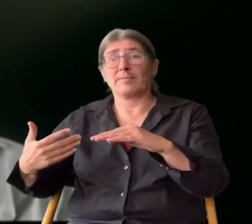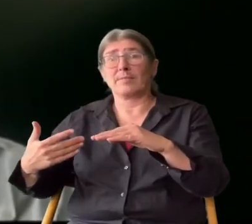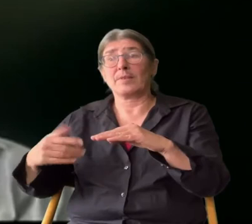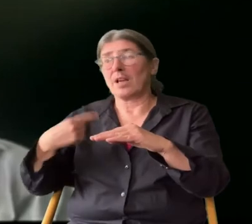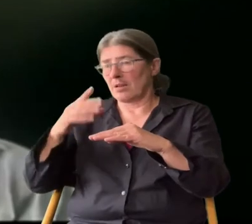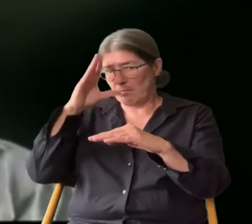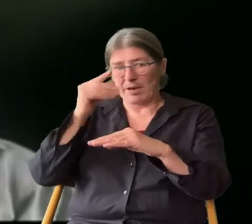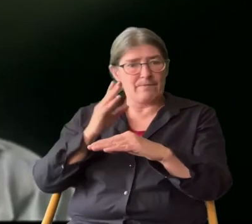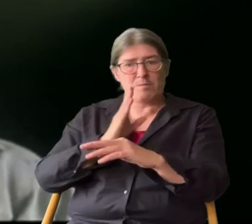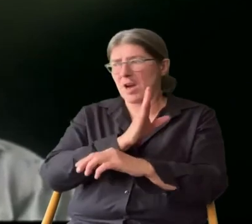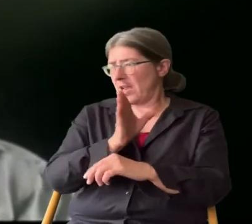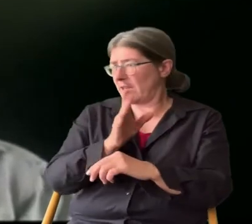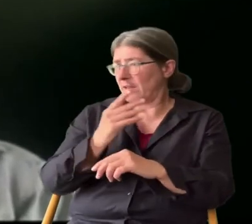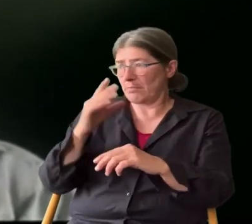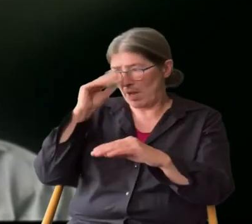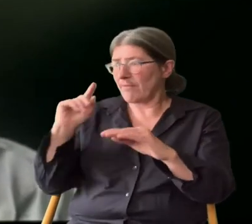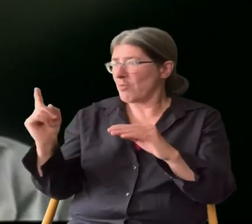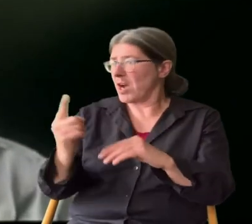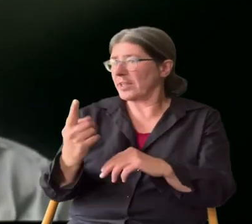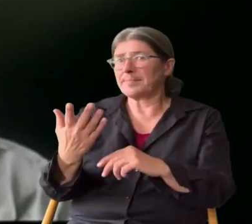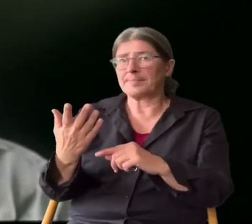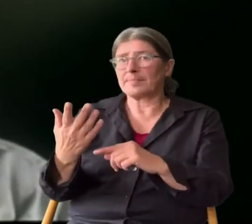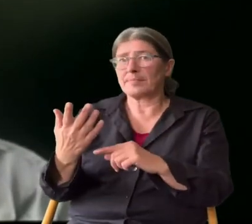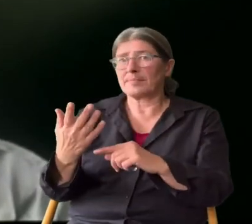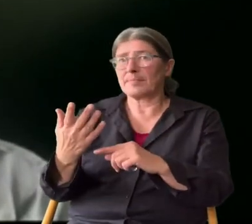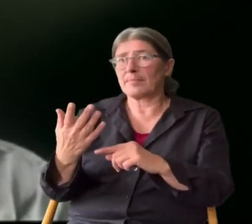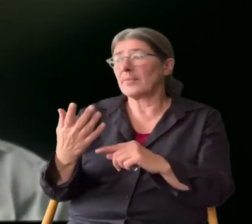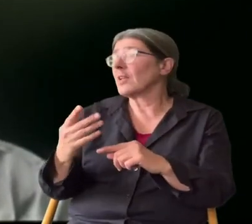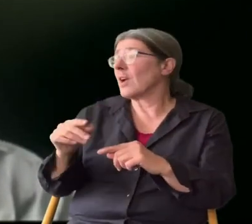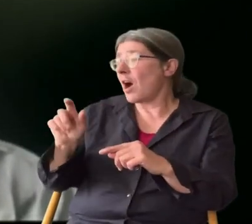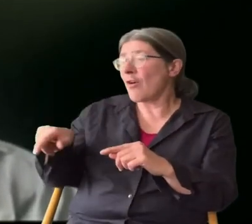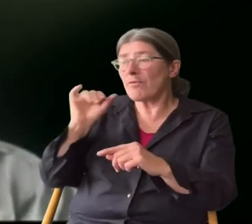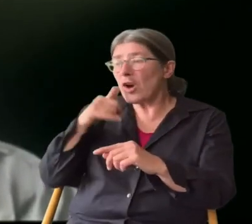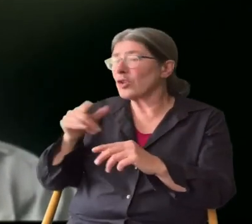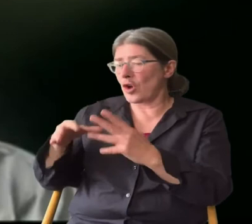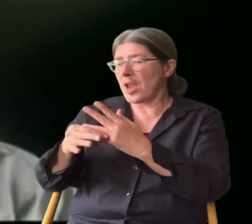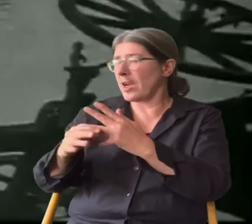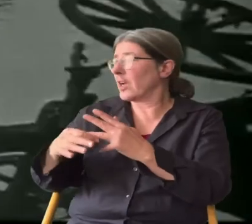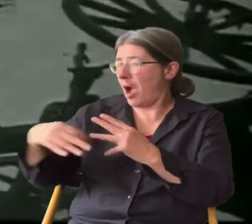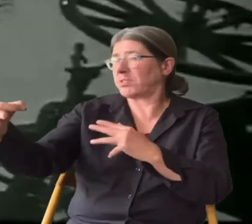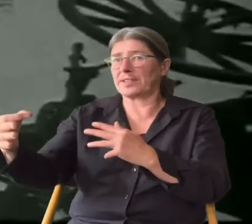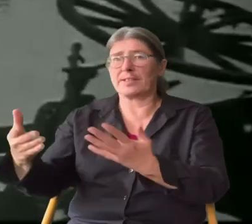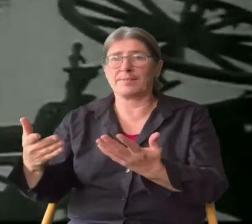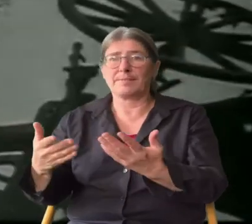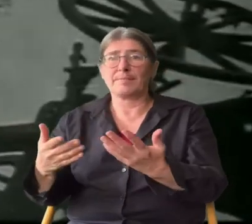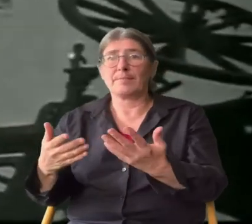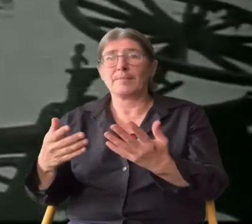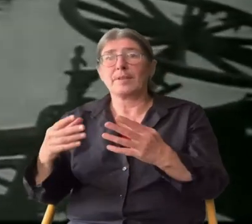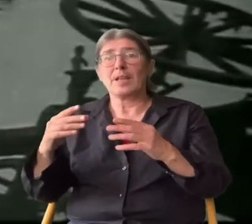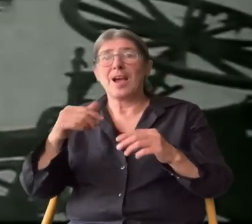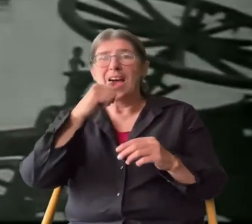Und dann ging ein Mann vorbei, und das habe ich mit eigenen Augen gesehen, der hat der Frau noch den Ehering vom Finger abgezogen. Als das